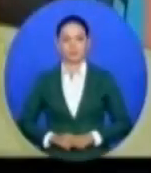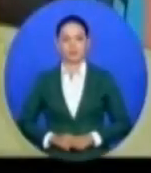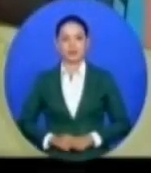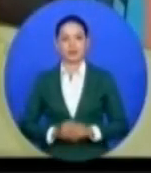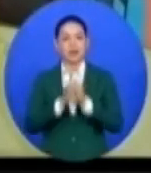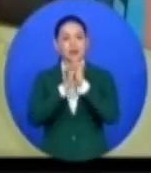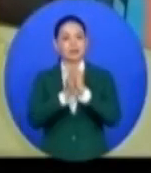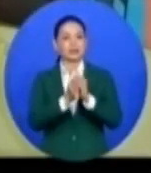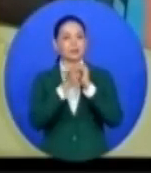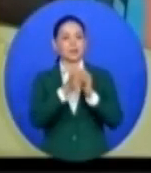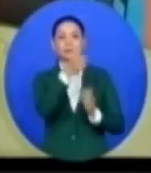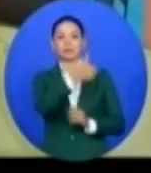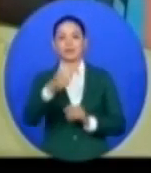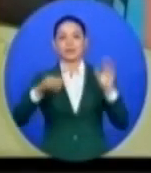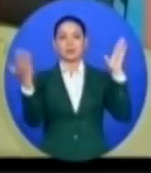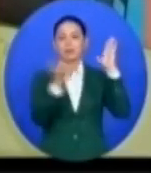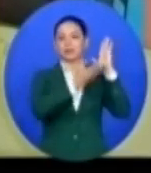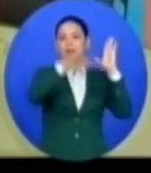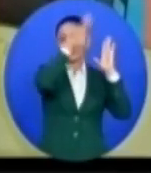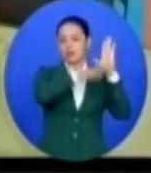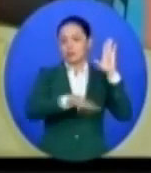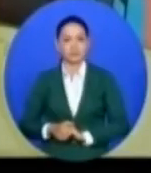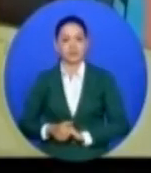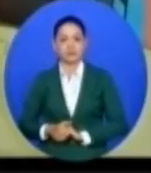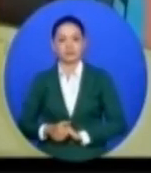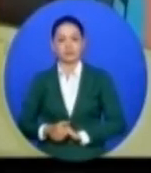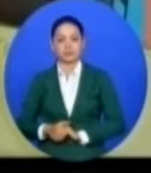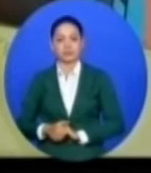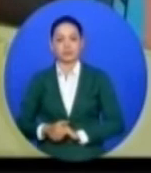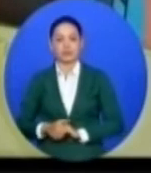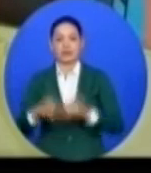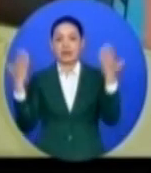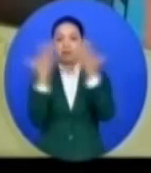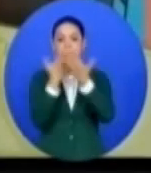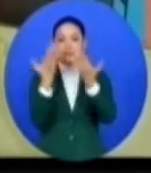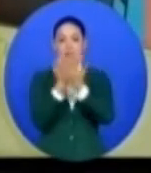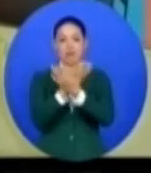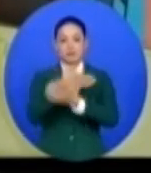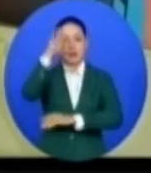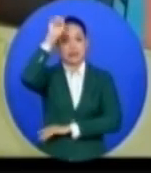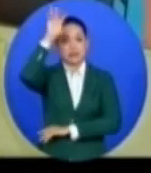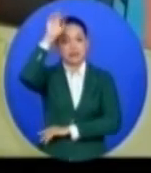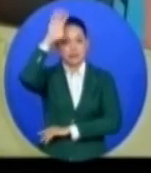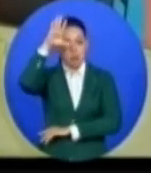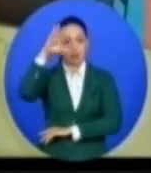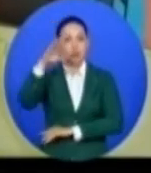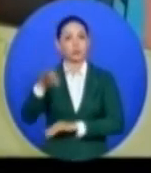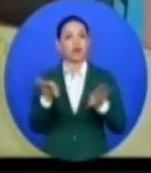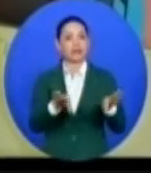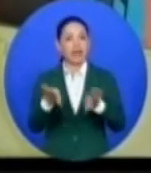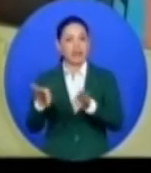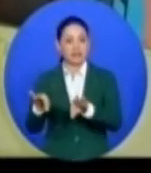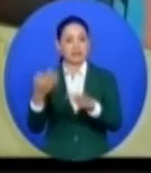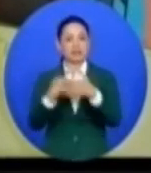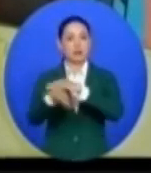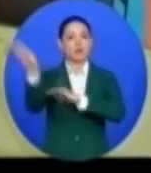Mời quý vị theo dõi bản tin thời sự trong nước của Đài Truyền hình Thành phố Hồ Chí Minh. Thưa, đại diện Sở Giáo dục Đào tạo ở các tỉnh thành trong nước đã về dự chương